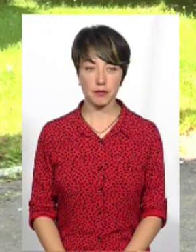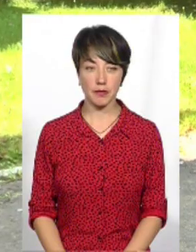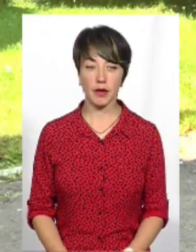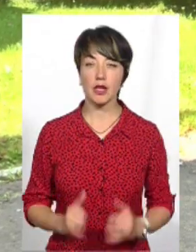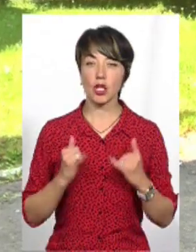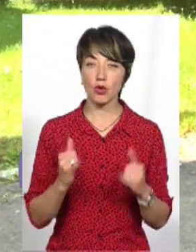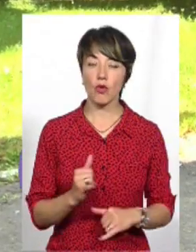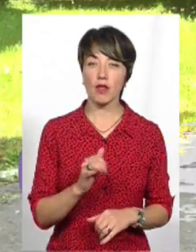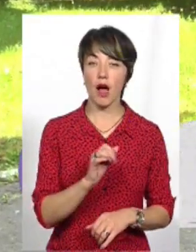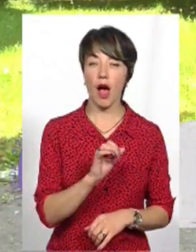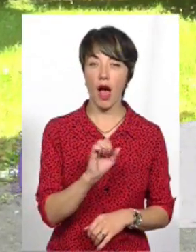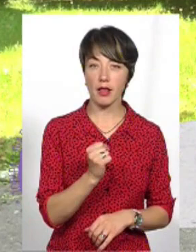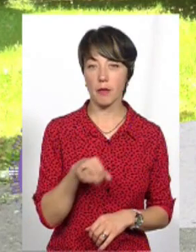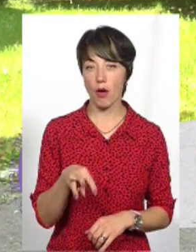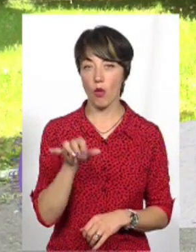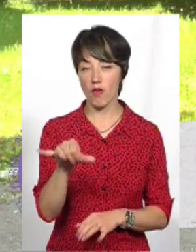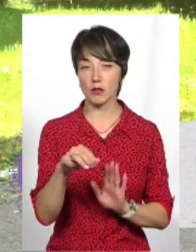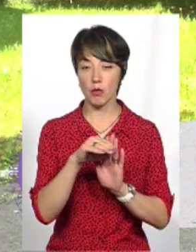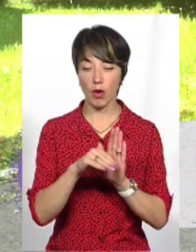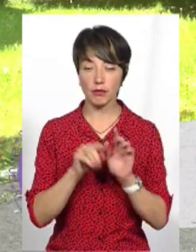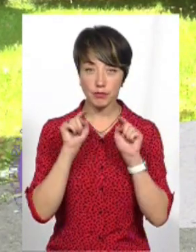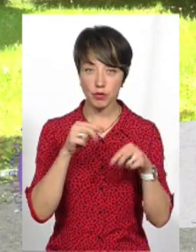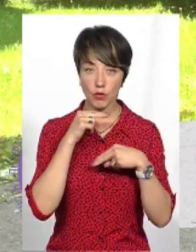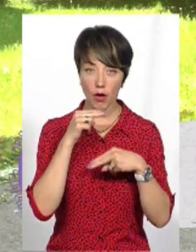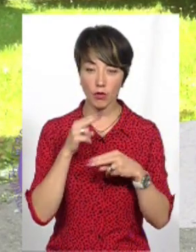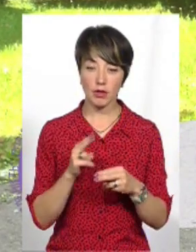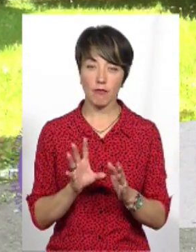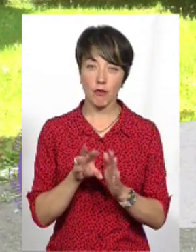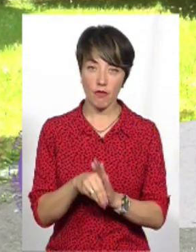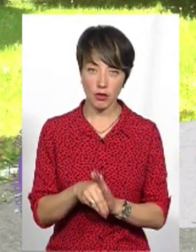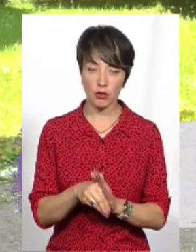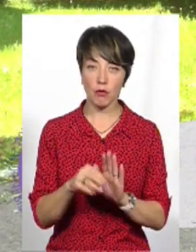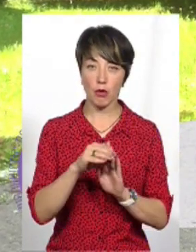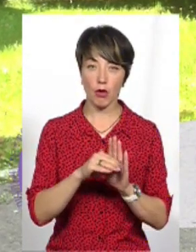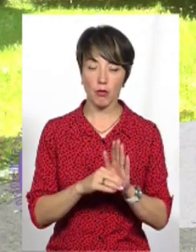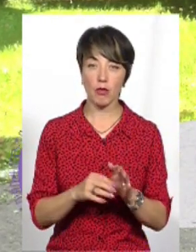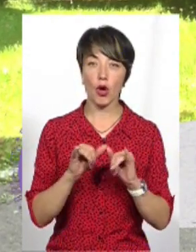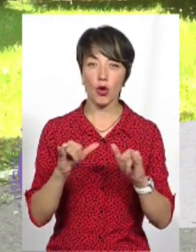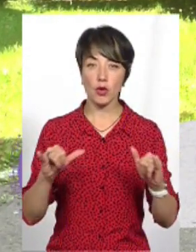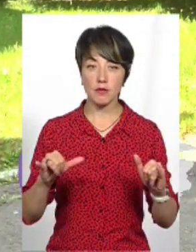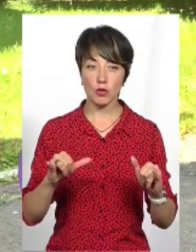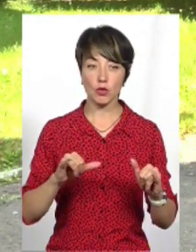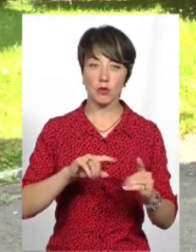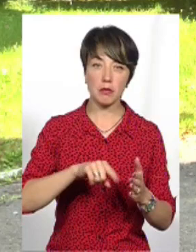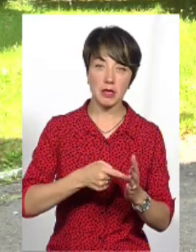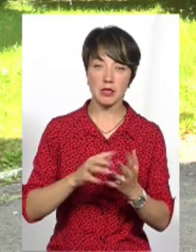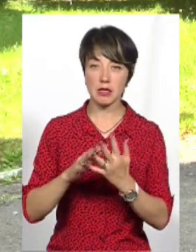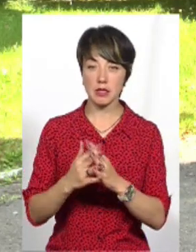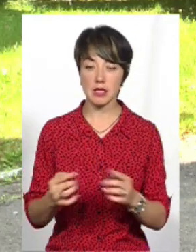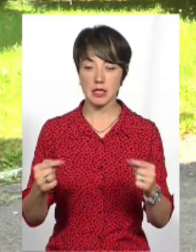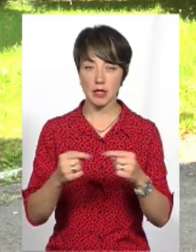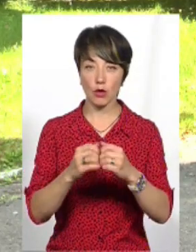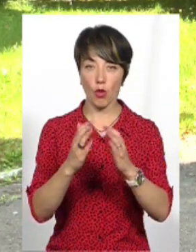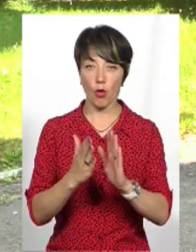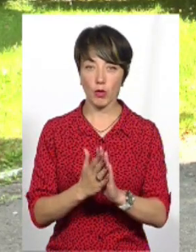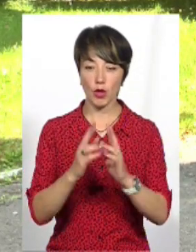Шановний Андрію Михайловичу, у вашій програмі ви акцентуєте увагу на впровадженні в життя програми розвитку населених пунктів згідно комплексного